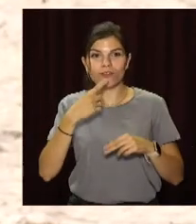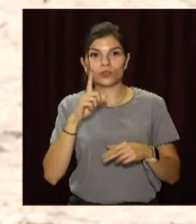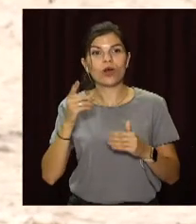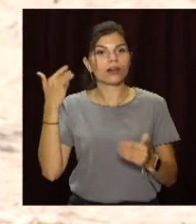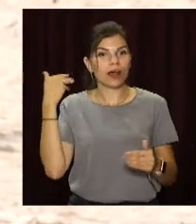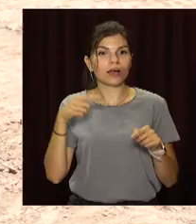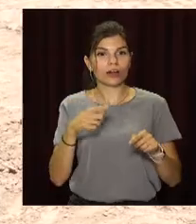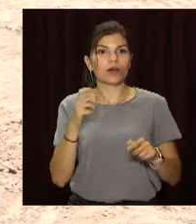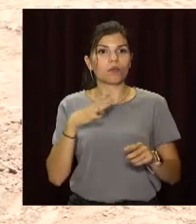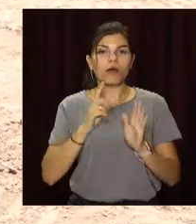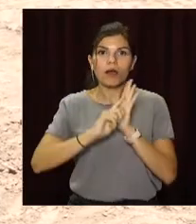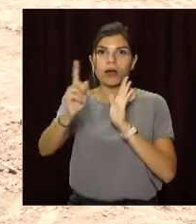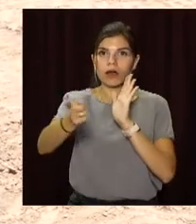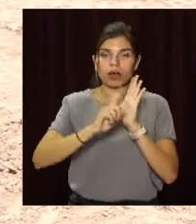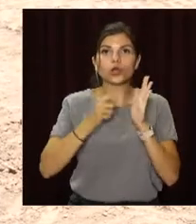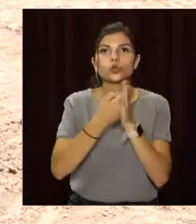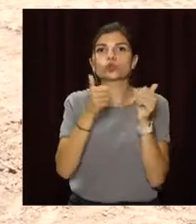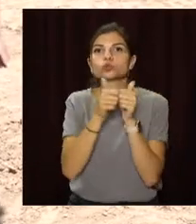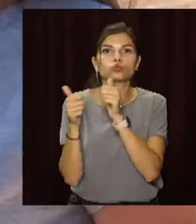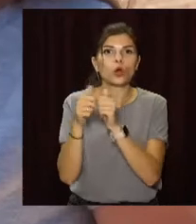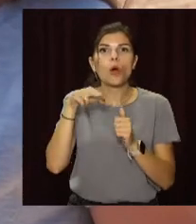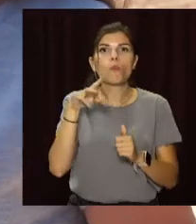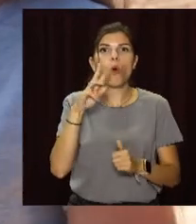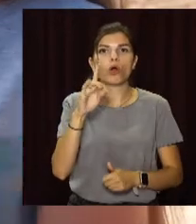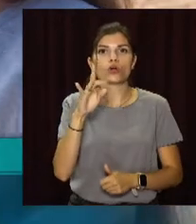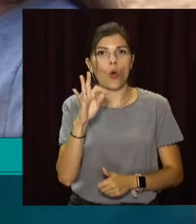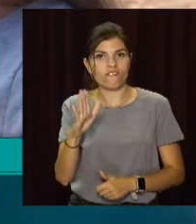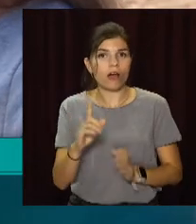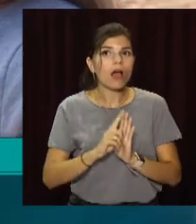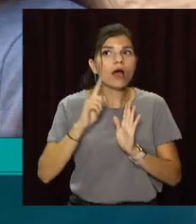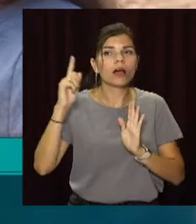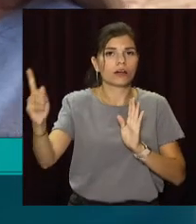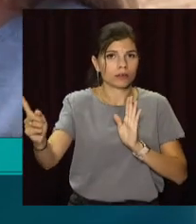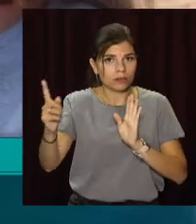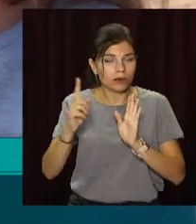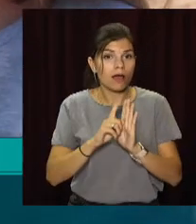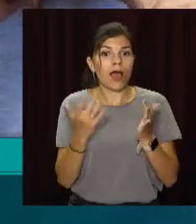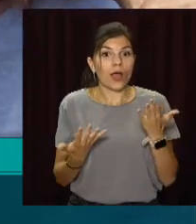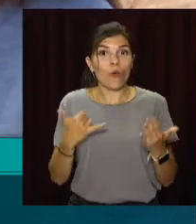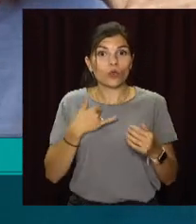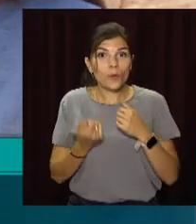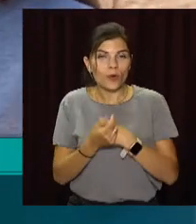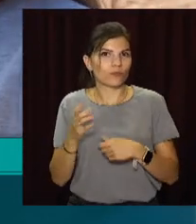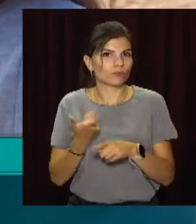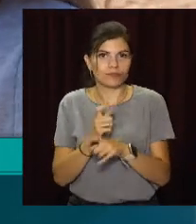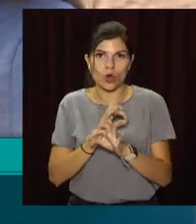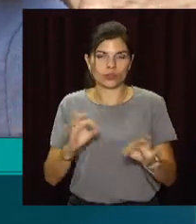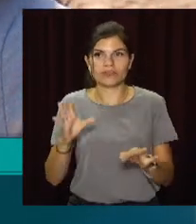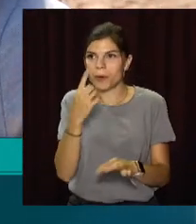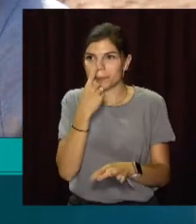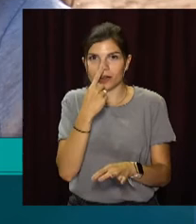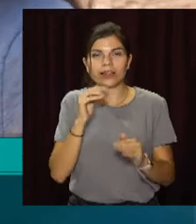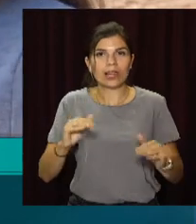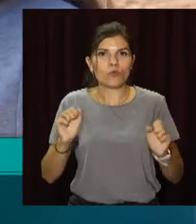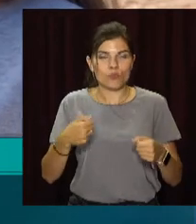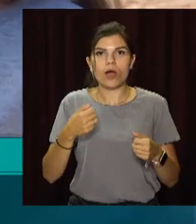раніше доводилося їздити в басейн до сусіднього Покрова. Тепер же, якщо з'явиться у нас, це отлична можливість, все рядом. Можна дитину закаляти в